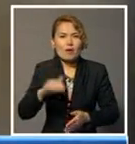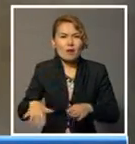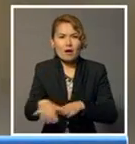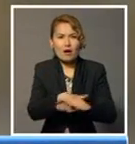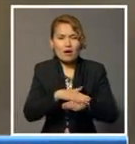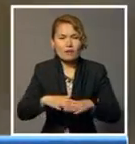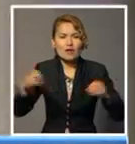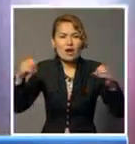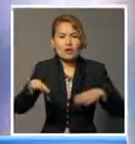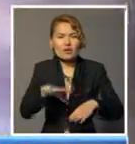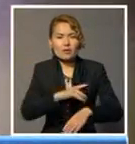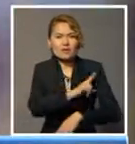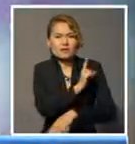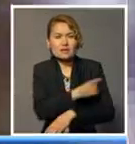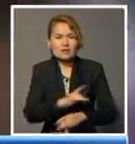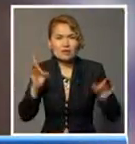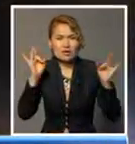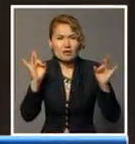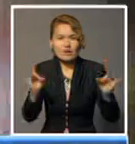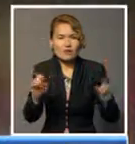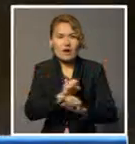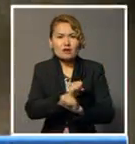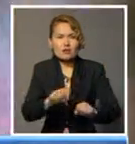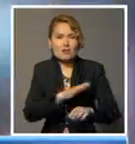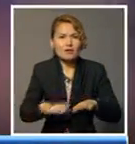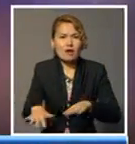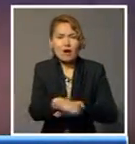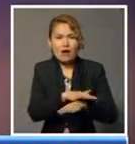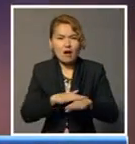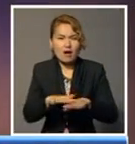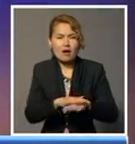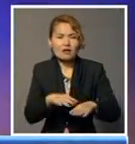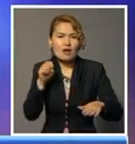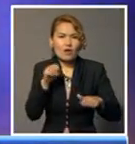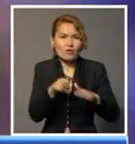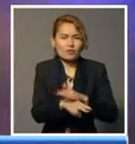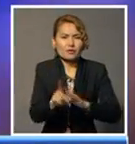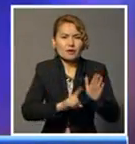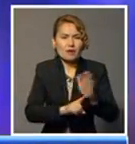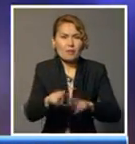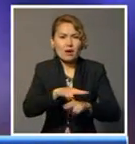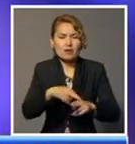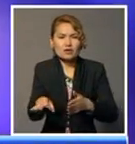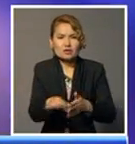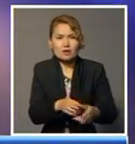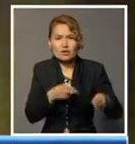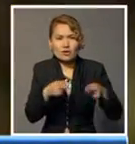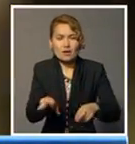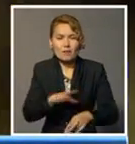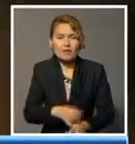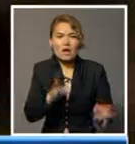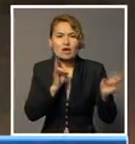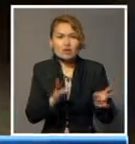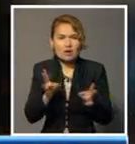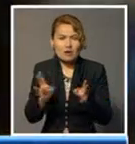алаңда жарылыс дауысы естілген сәтте бірден қарбалас басталған. Жедел жәрдем көліктері, полиция оқиға орнына көп кешікпей жетті. Жараланғандардың кейбіреуіне